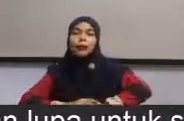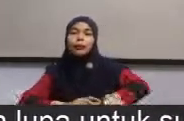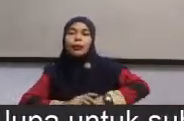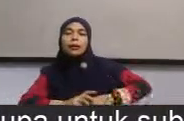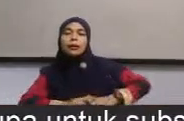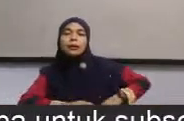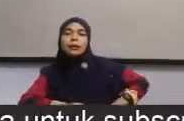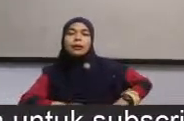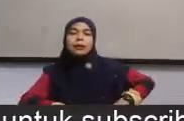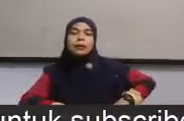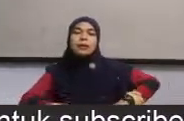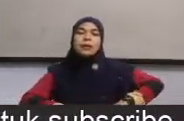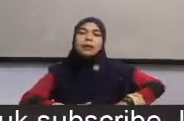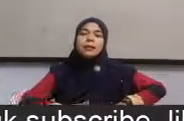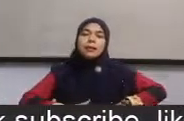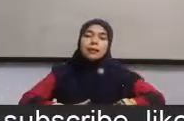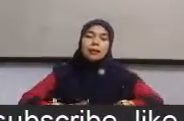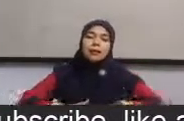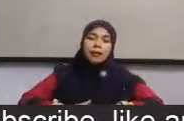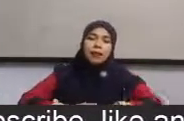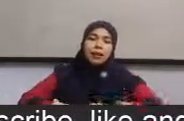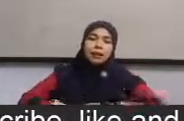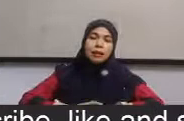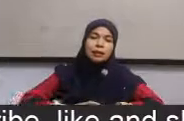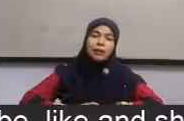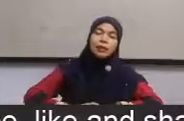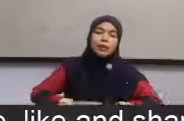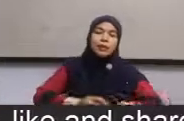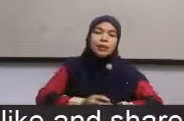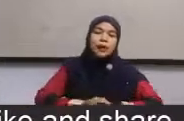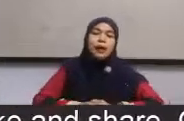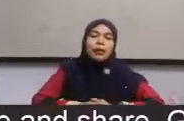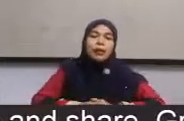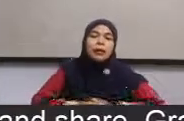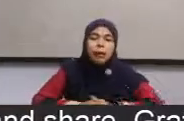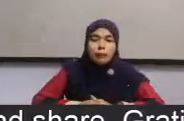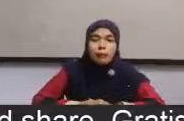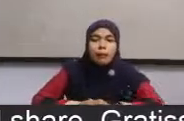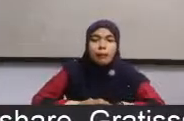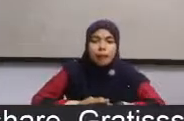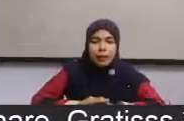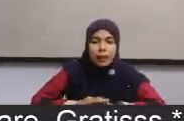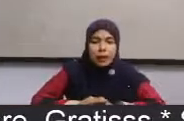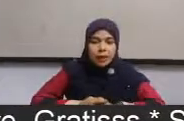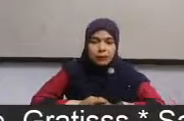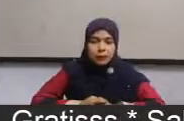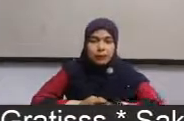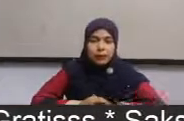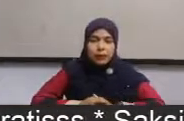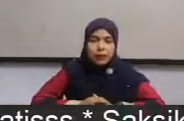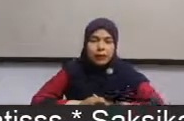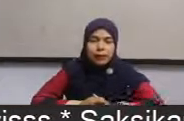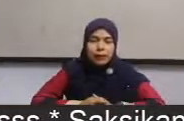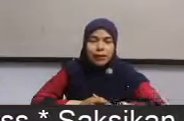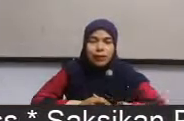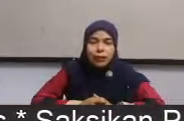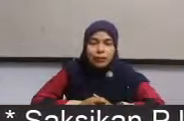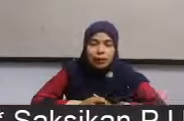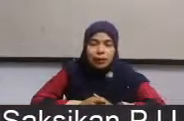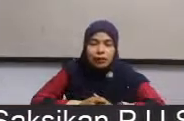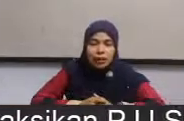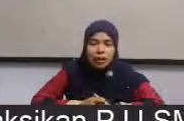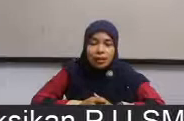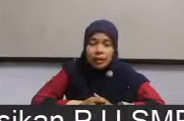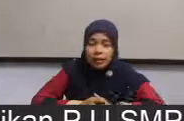melakukan standarisasi dan sertifikasi bagi perusahaan dan lembaga pemerintah nah nih